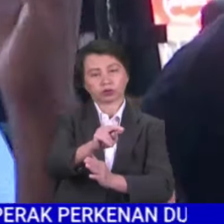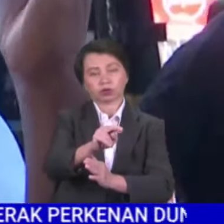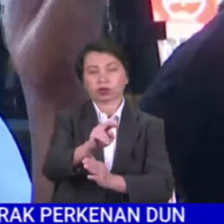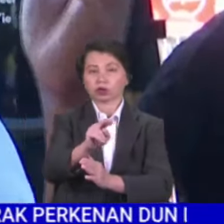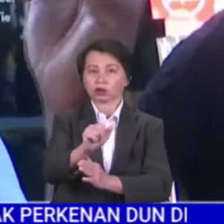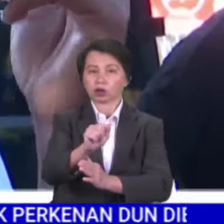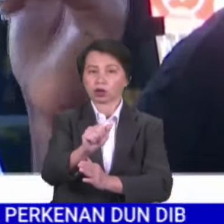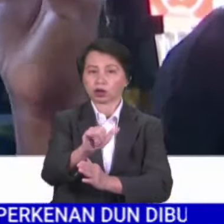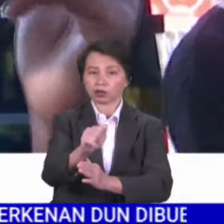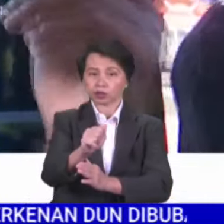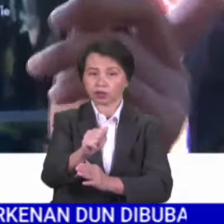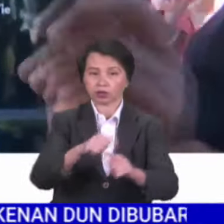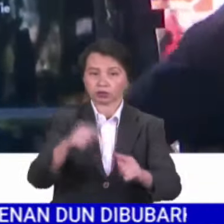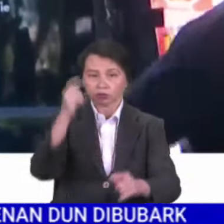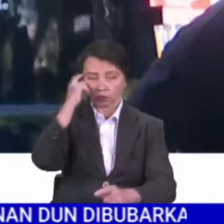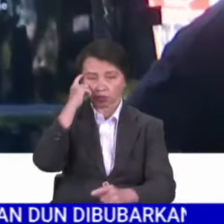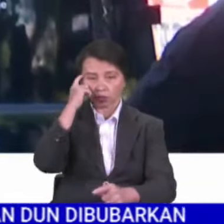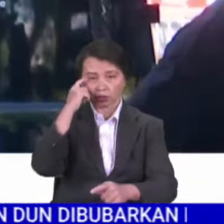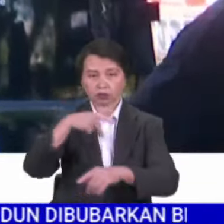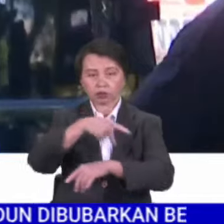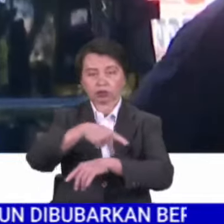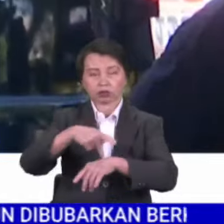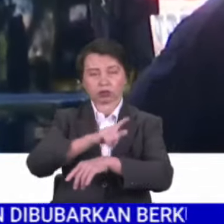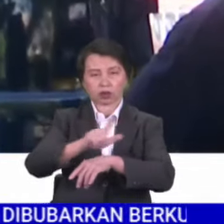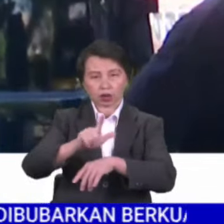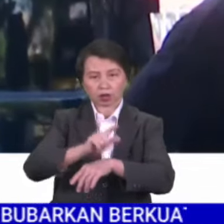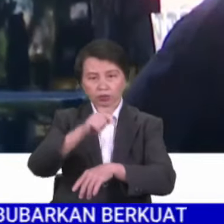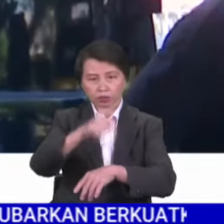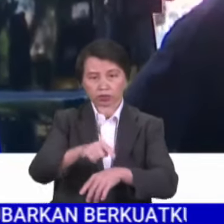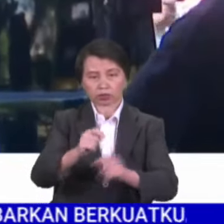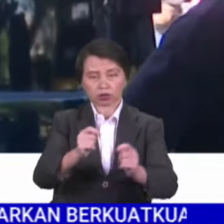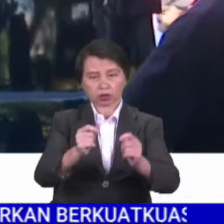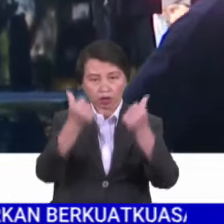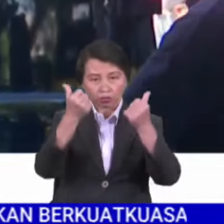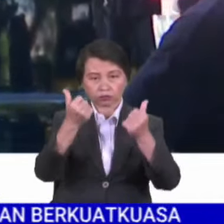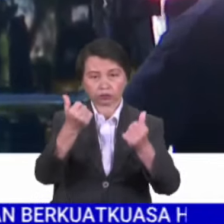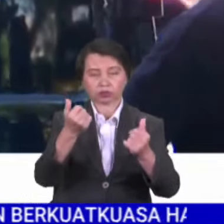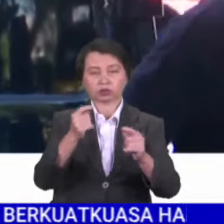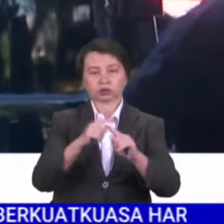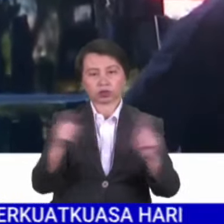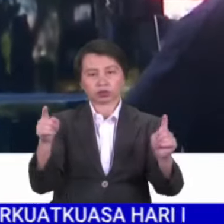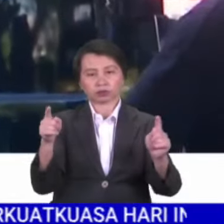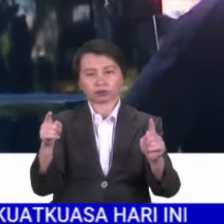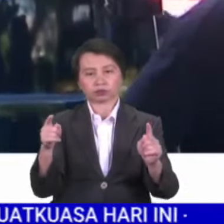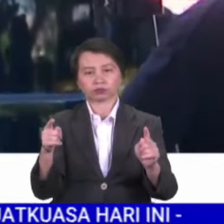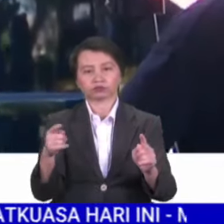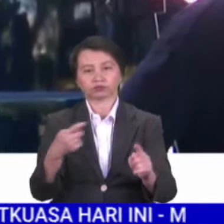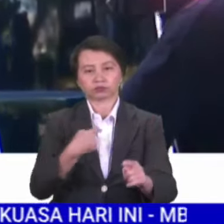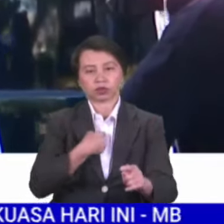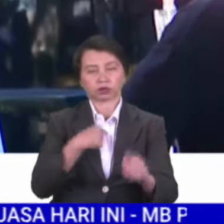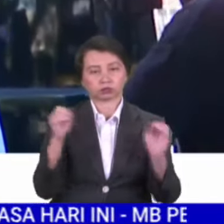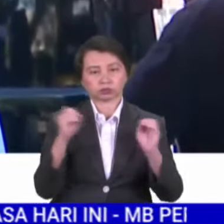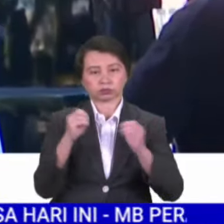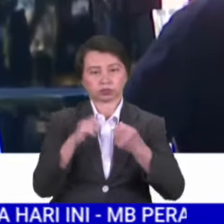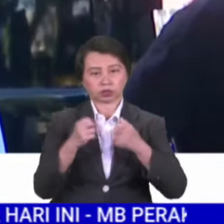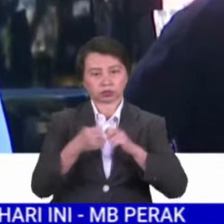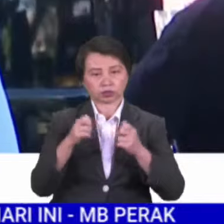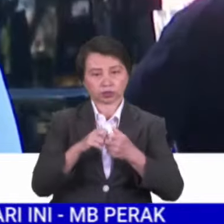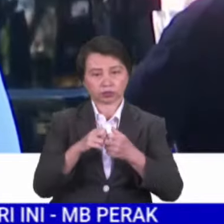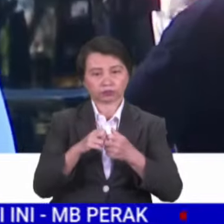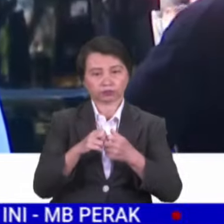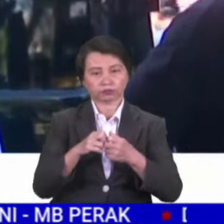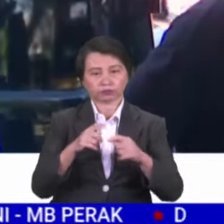yang kom dekat Langkawi ini agak laju kalau dapat naik kan. Tapi saya tak ada masalah. Pada hari